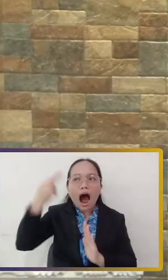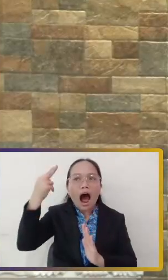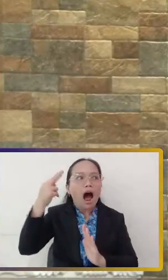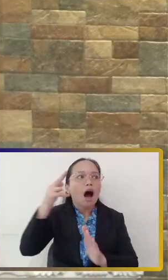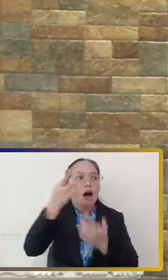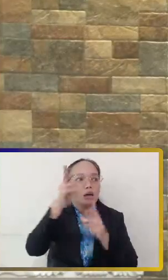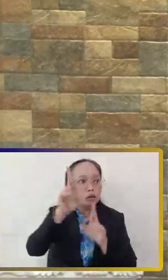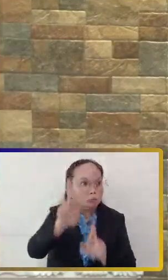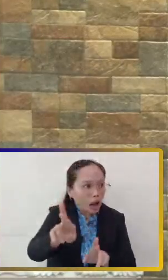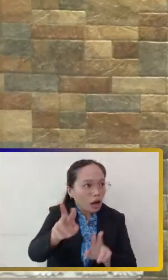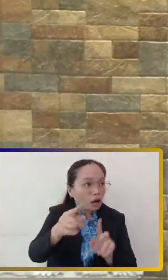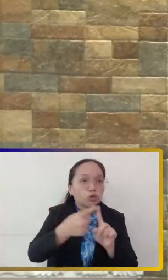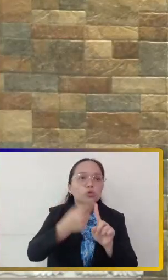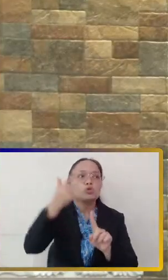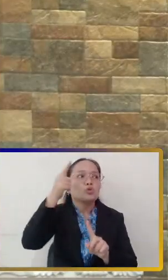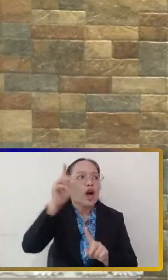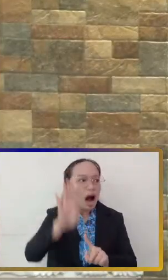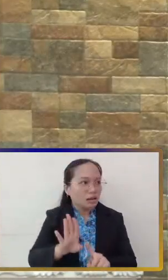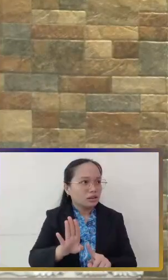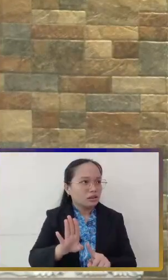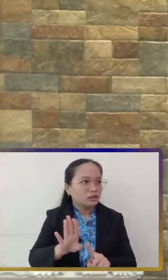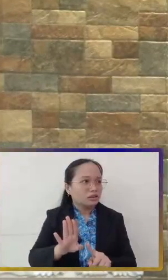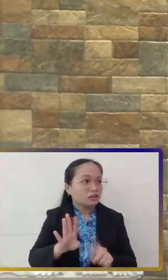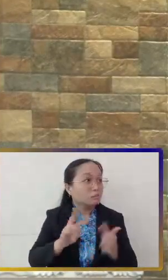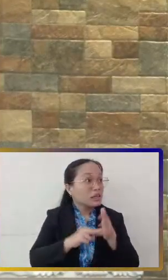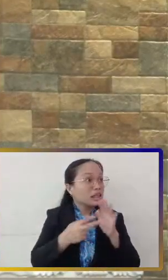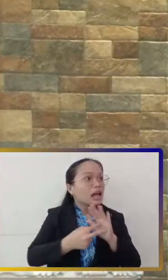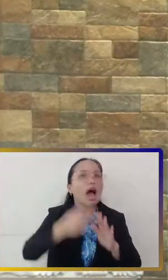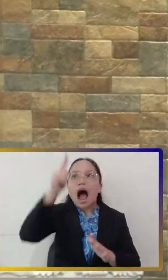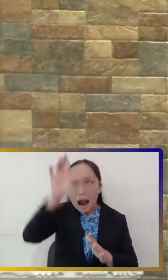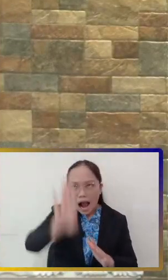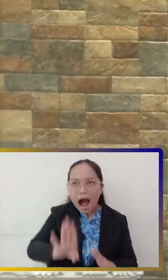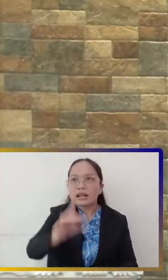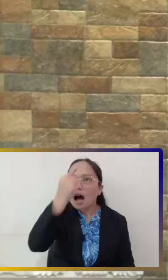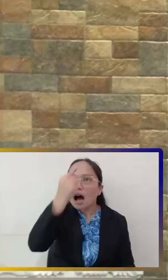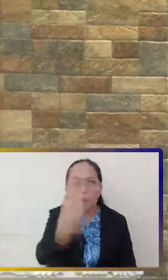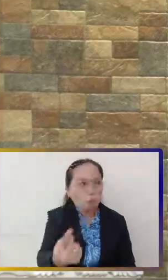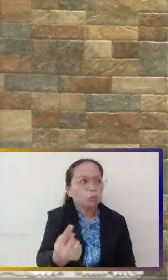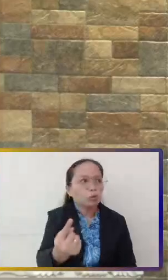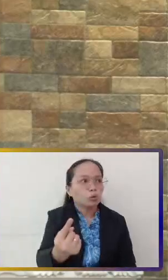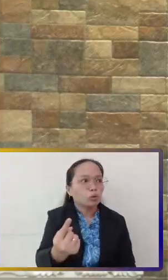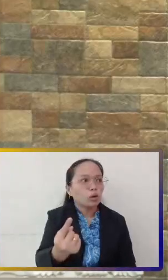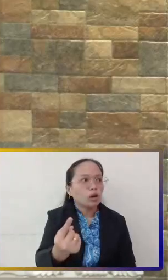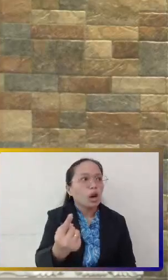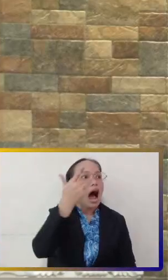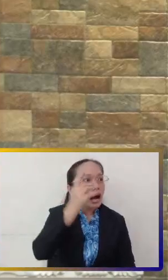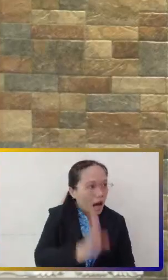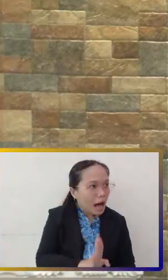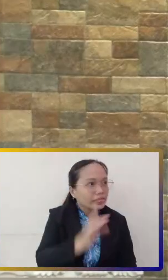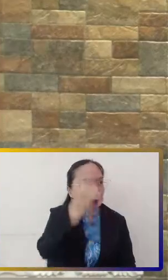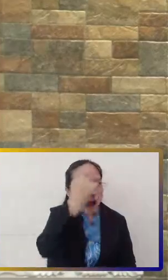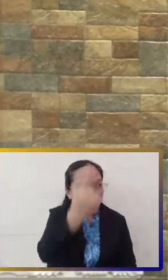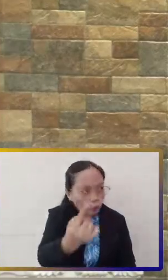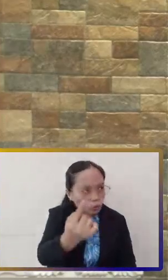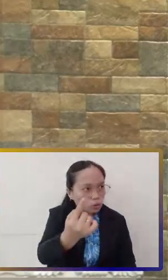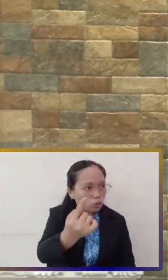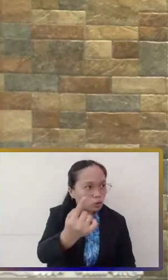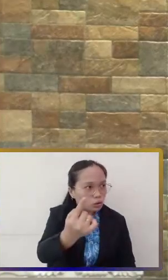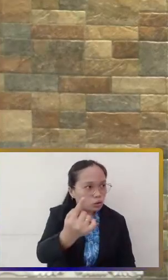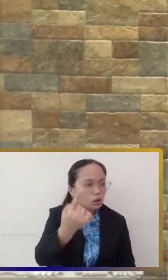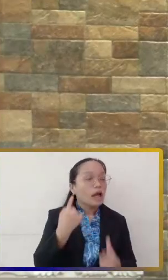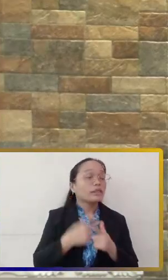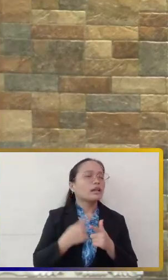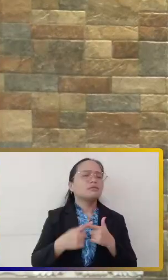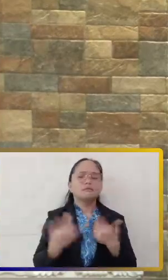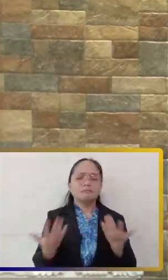God. In other words, God alone. God alone. Look what happened here.